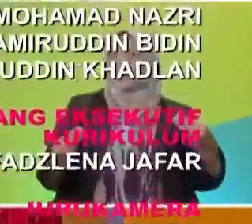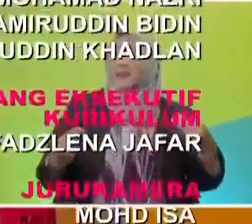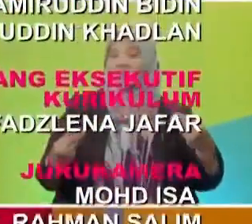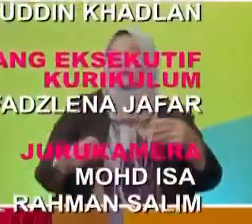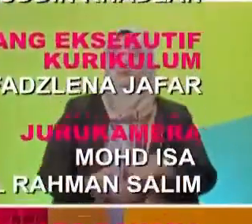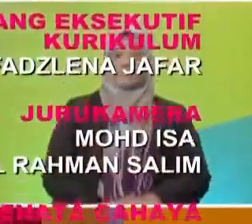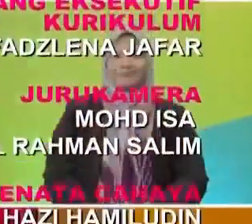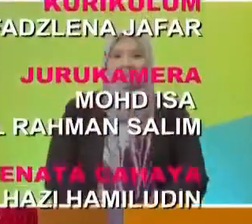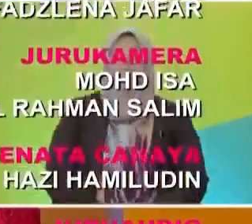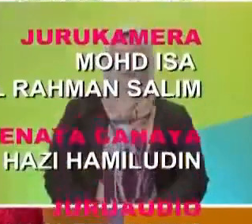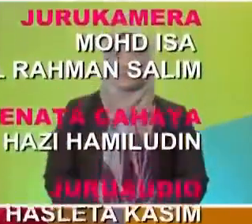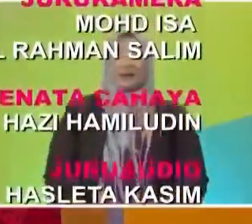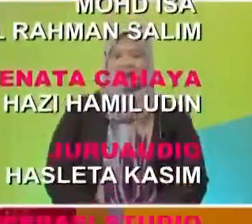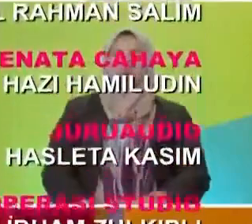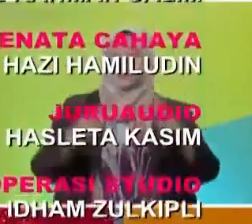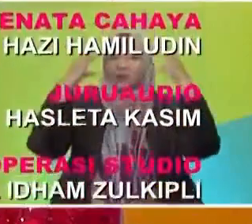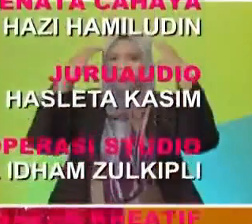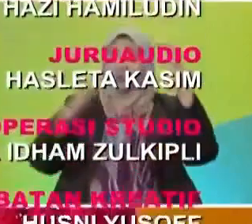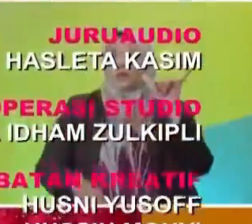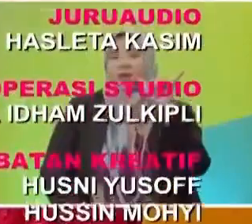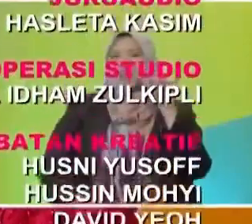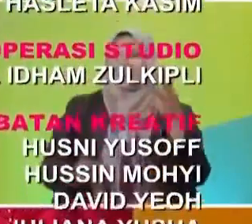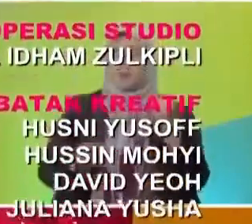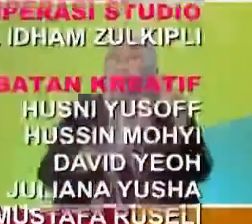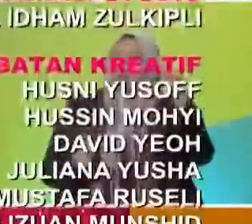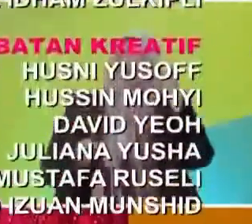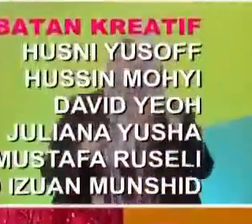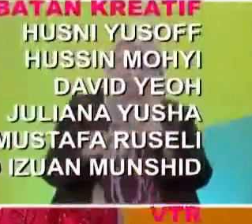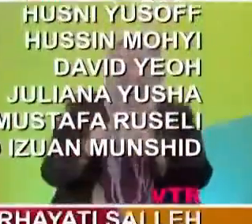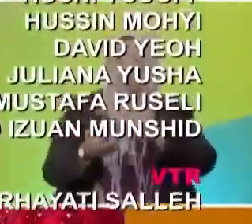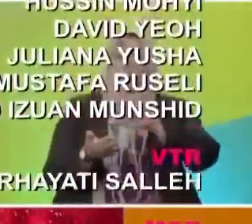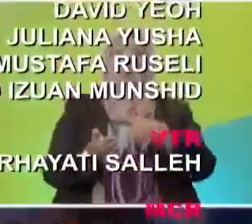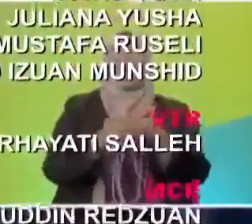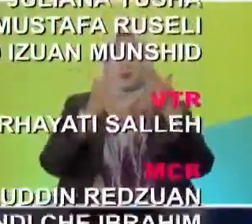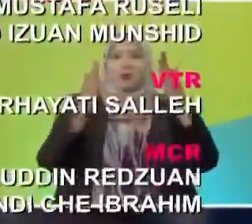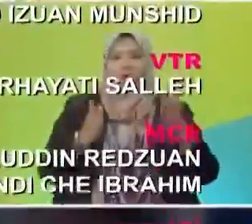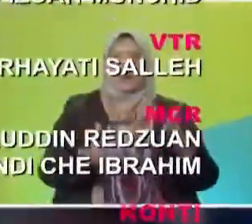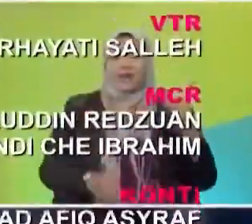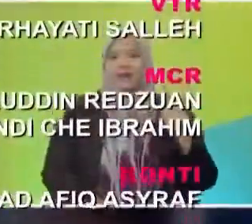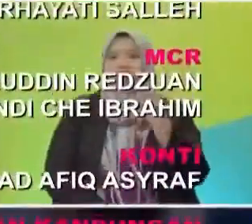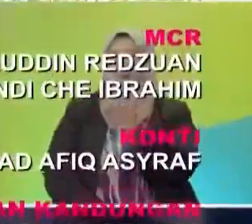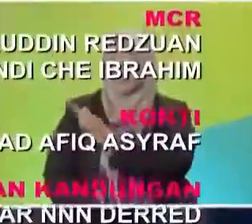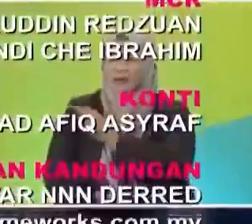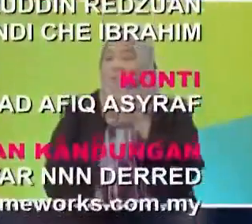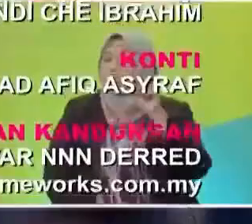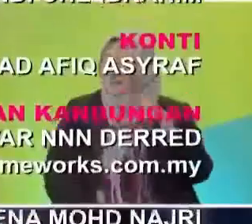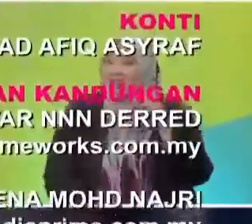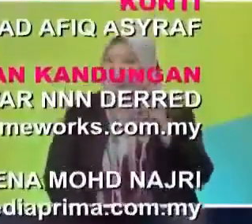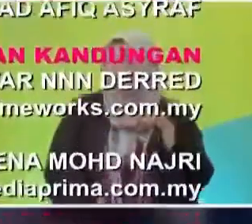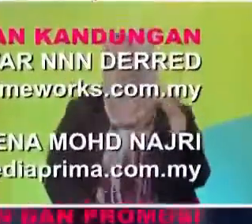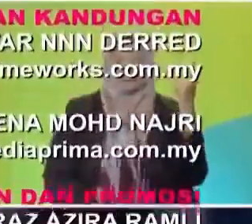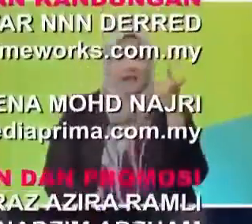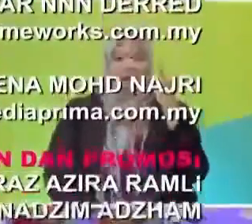menolong budaya kita. Benar. Warga sombong, apa bicara? Saya jawab ya, Cikgu. Ya, silakan